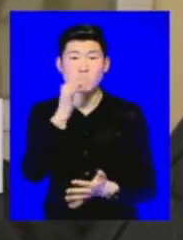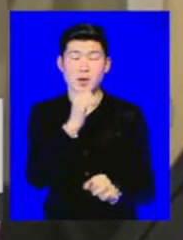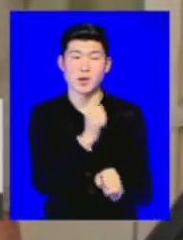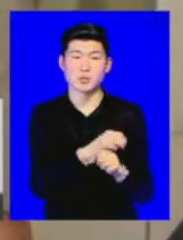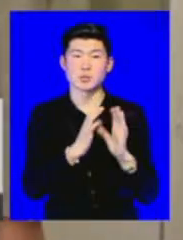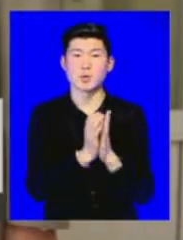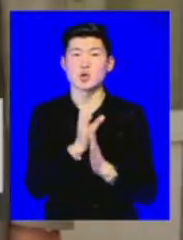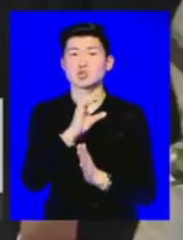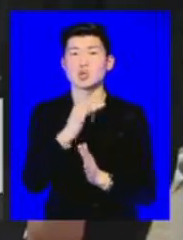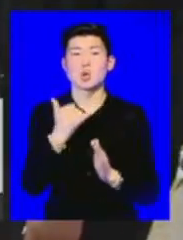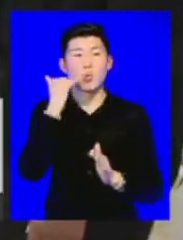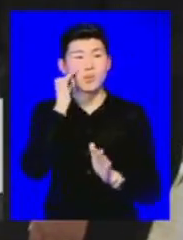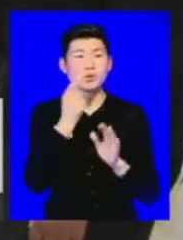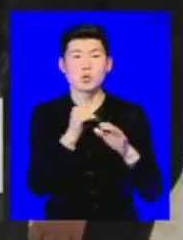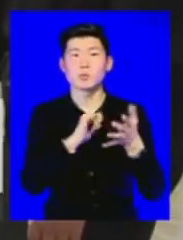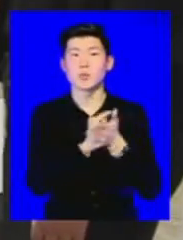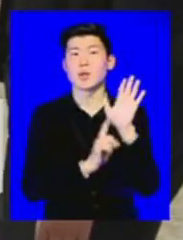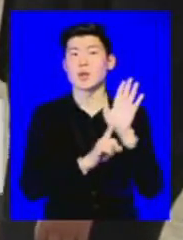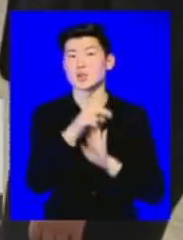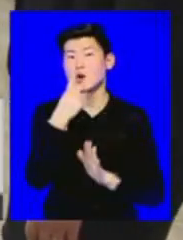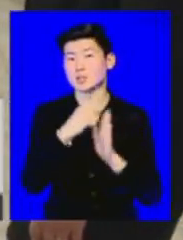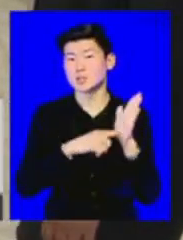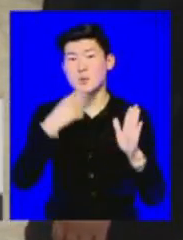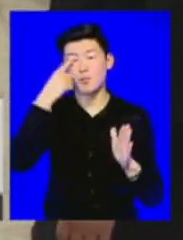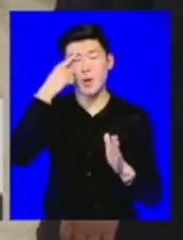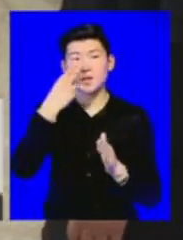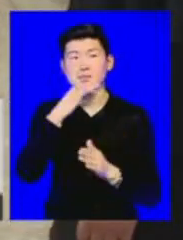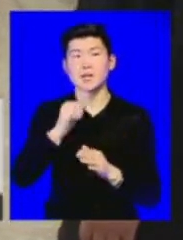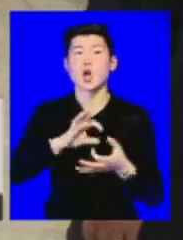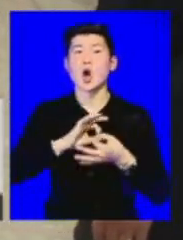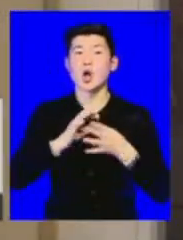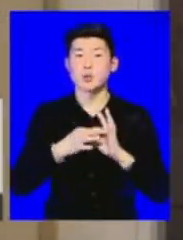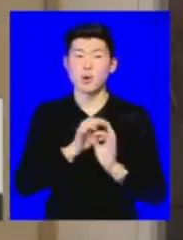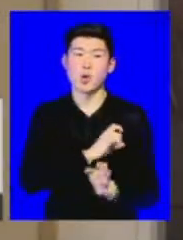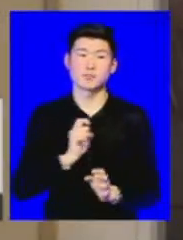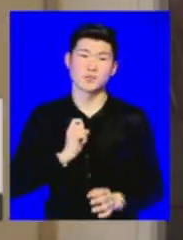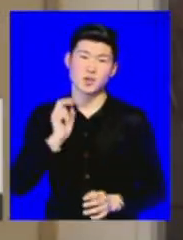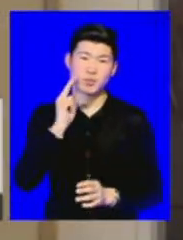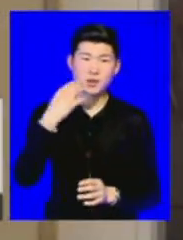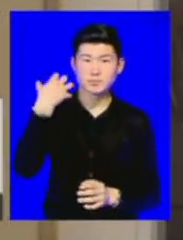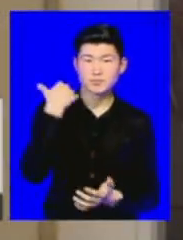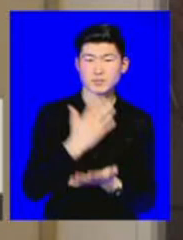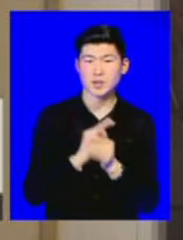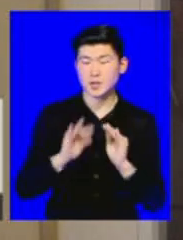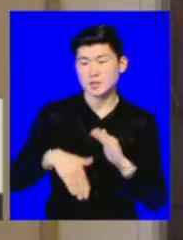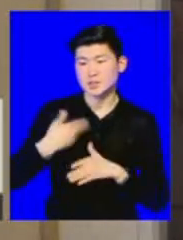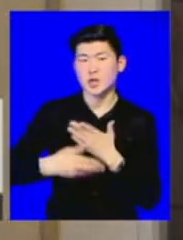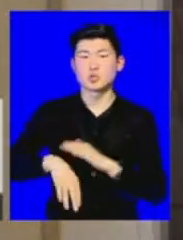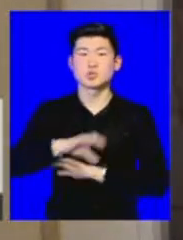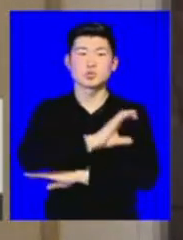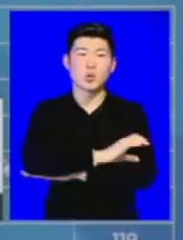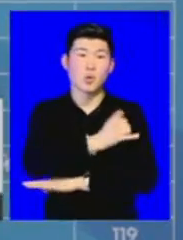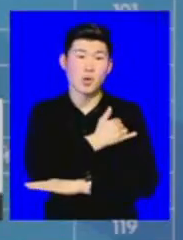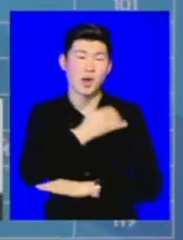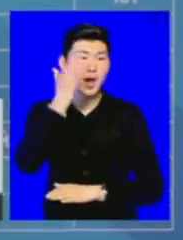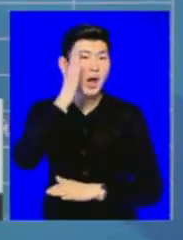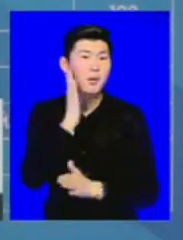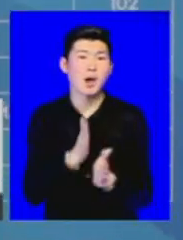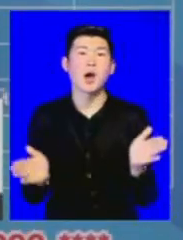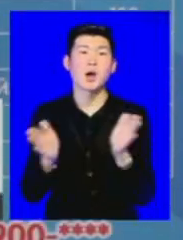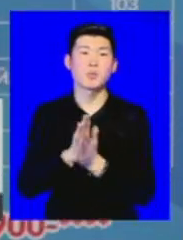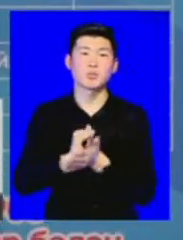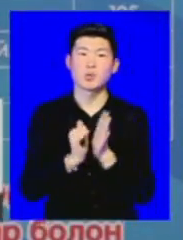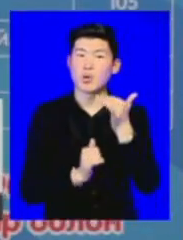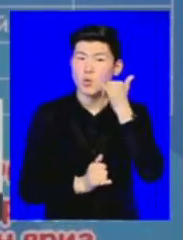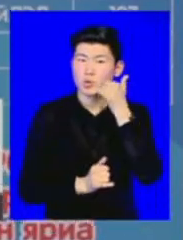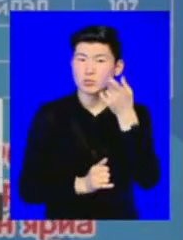утасны төлбөрийг эхний 2 сард Монголын цахилгаан холбоо хувьцаат компани хариуцах юм байна. Цаашид сургуулийн захиргаа эцэг эхчүүдтэй хамтран утасны